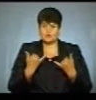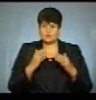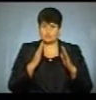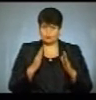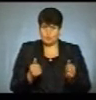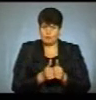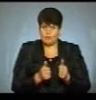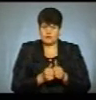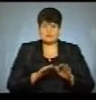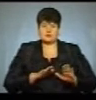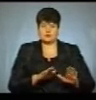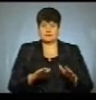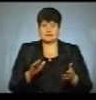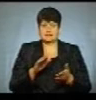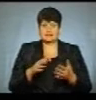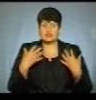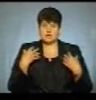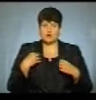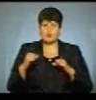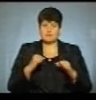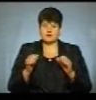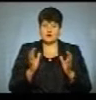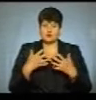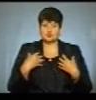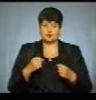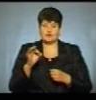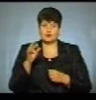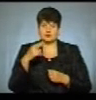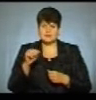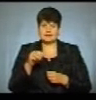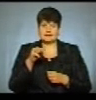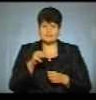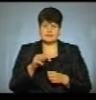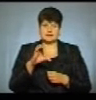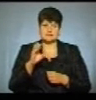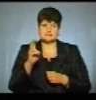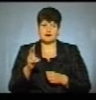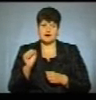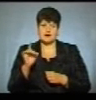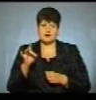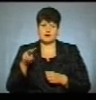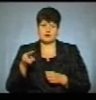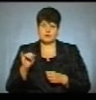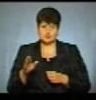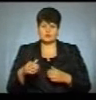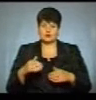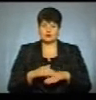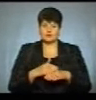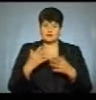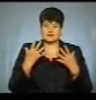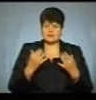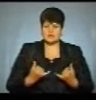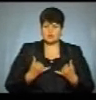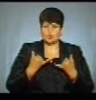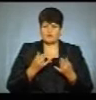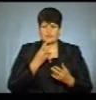Поряд зі мною заступниця начальника управління охорони здоров'я облдержадміністрації Тетяна Скарлош. Вітаю вас. Доброго дня, шановні